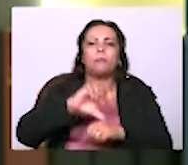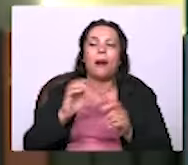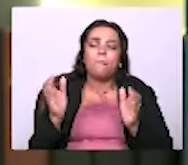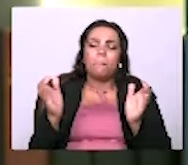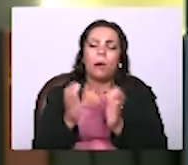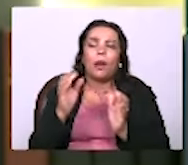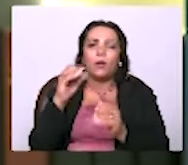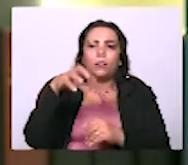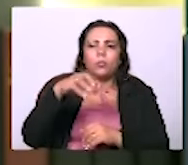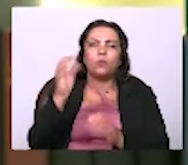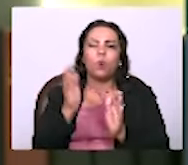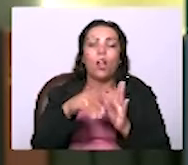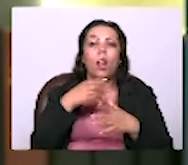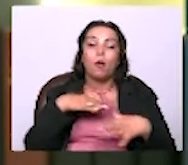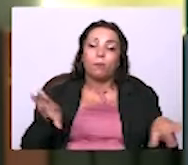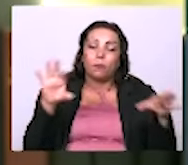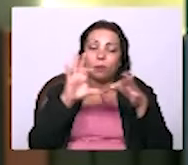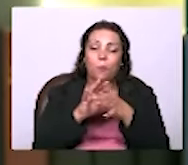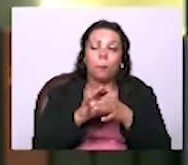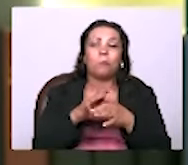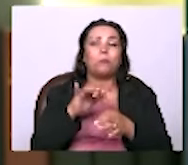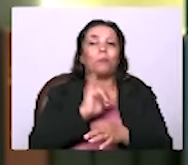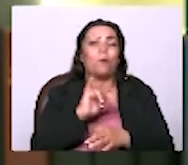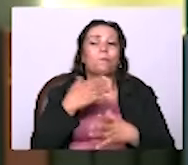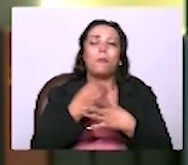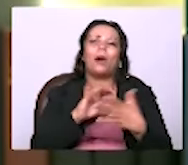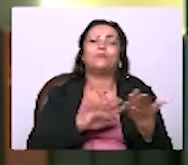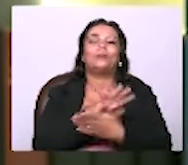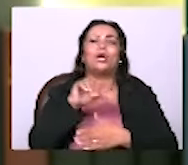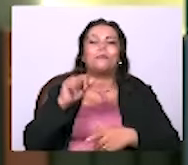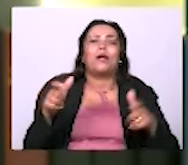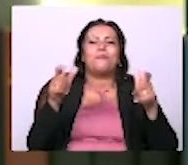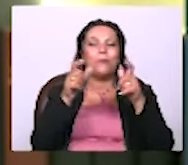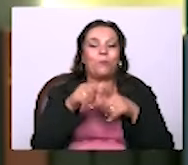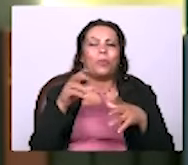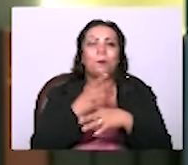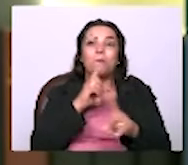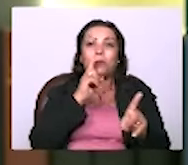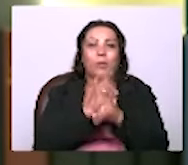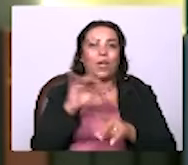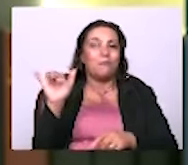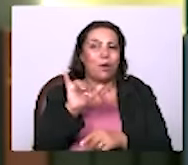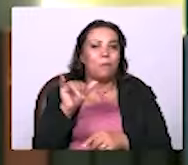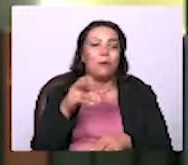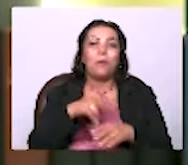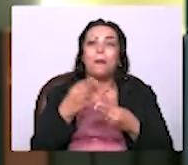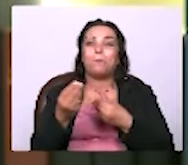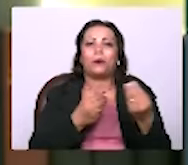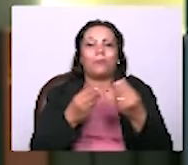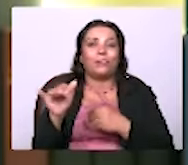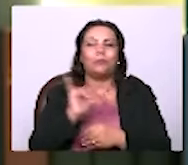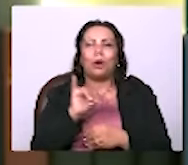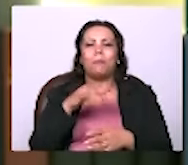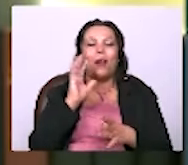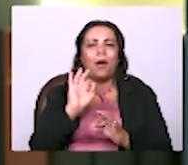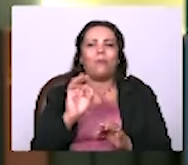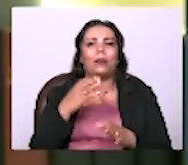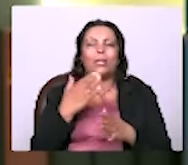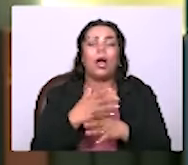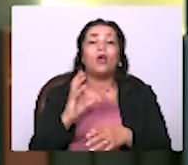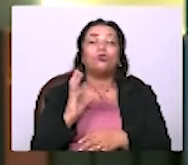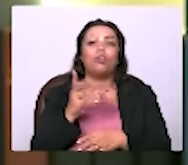اللي بتدي فرصه للشخص انه يلتحم مباشره مع مشكلات المجتمع كان ملتقى مهم وبينا قش قضيه مهمه جدا